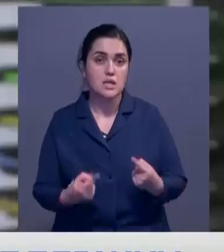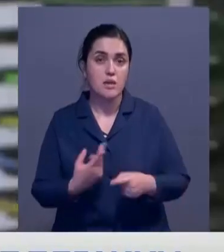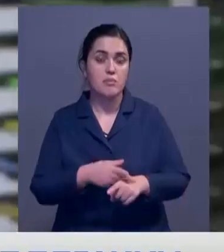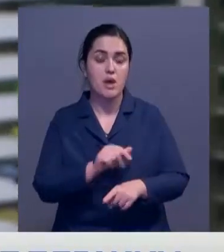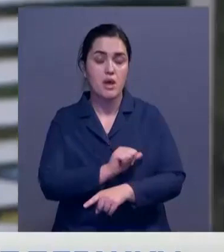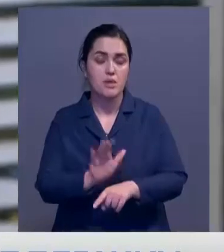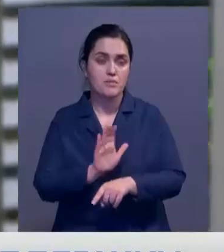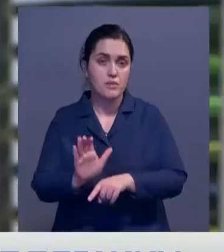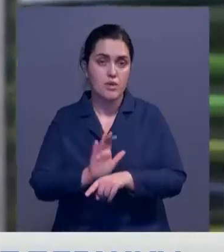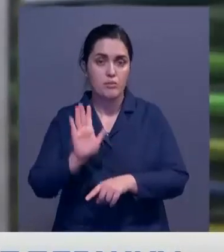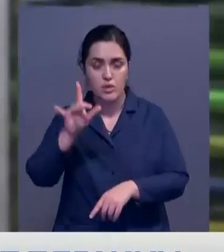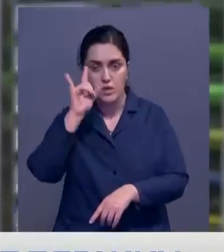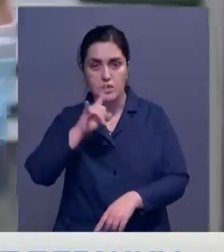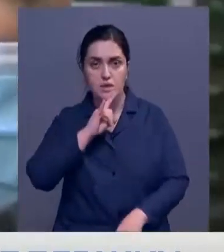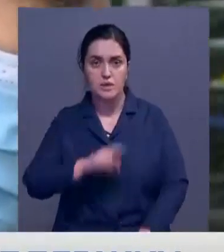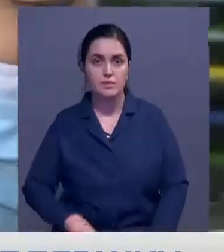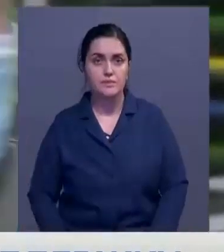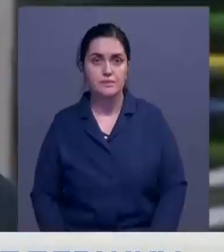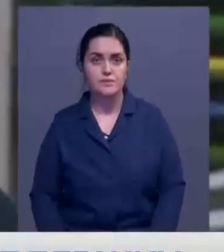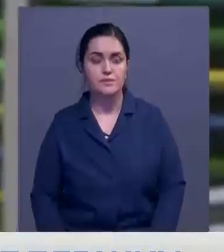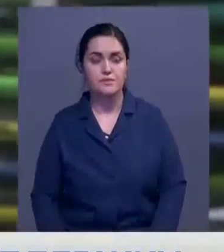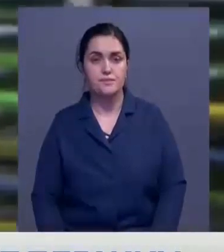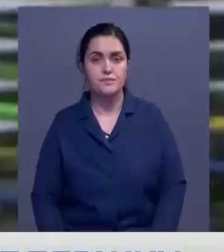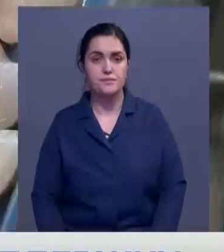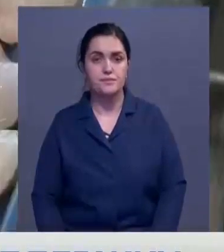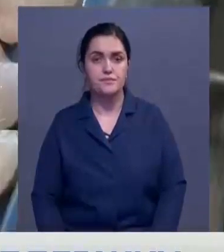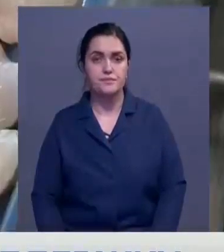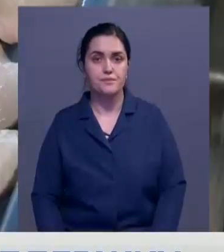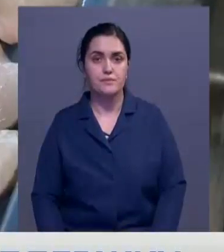страны. Анна Лисенберзина, Жигер Бабаканов, Восточно-Казахстанская область, Хабар, 24.